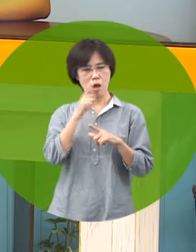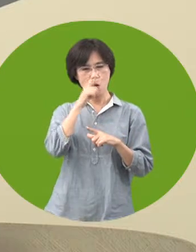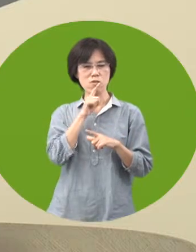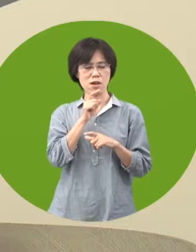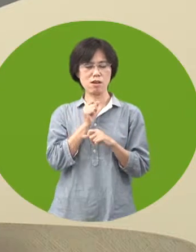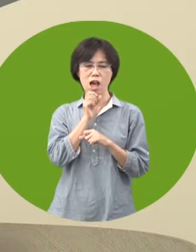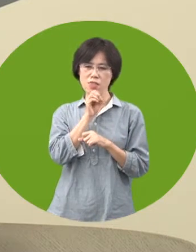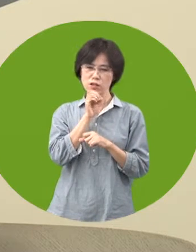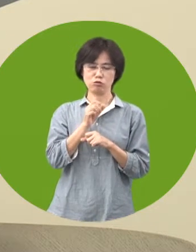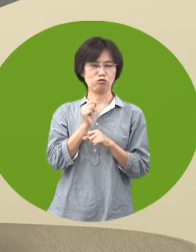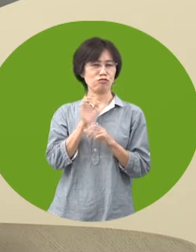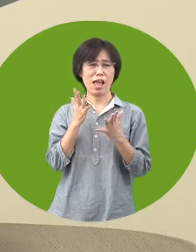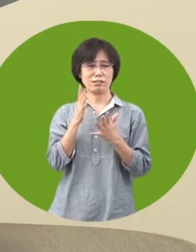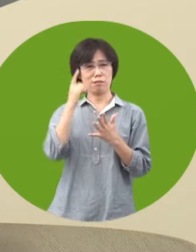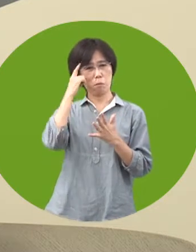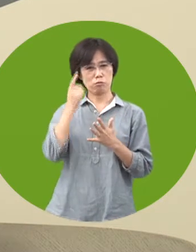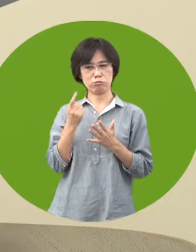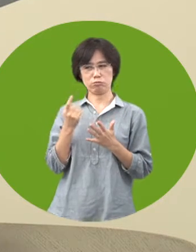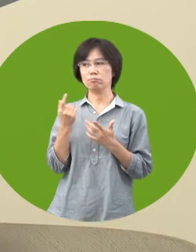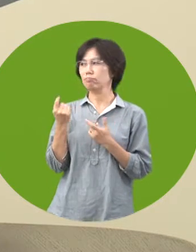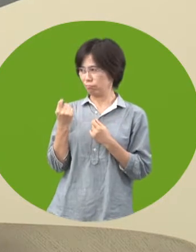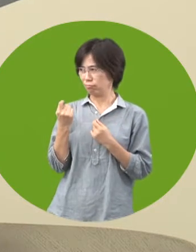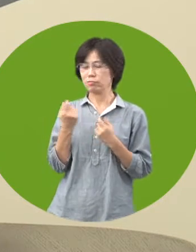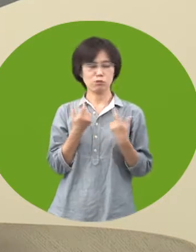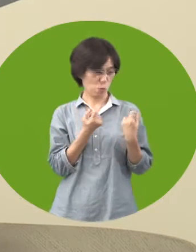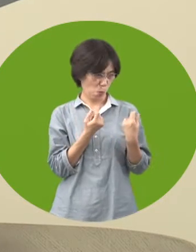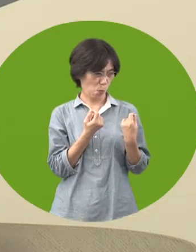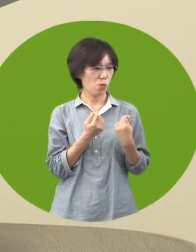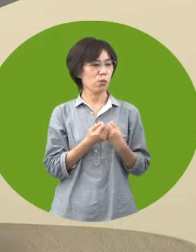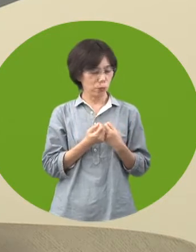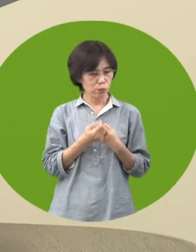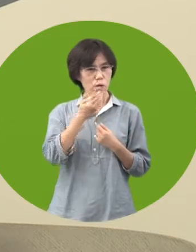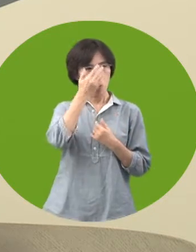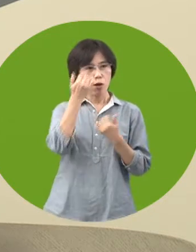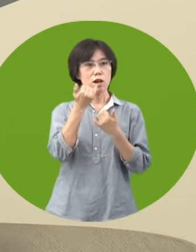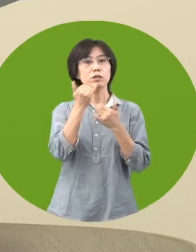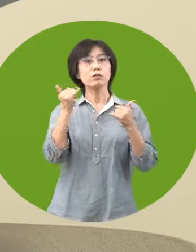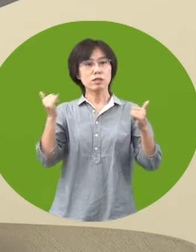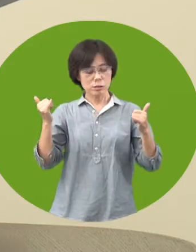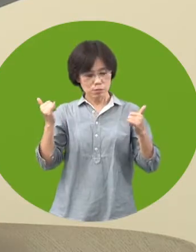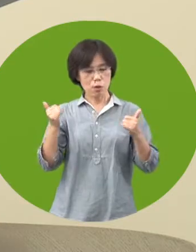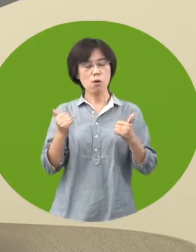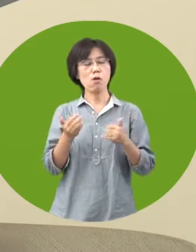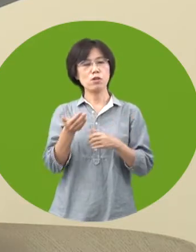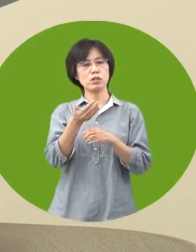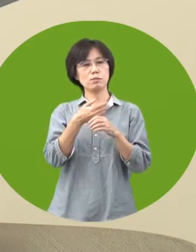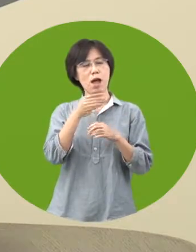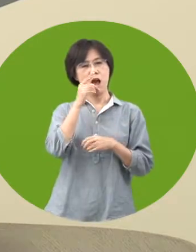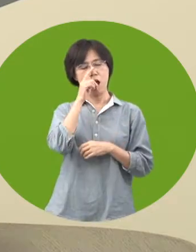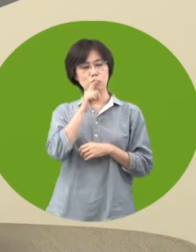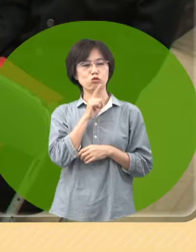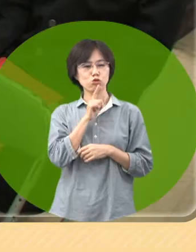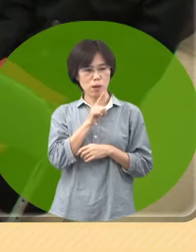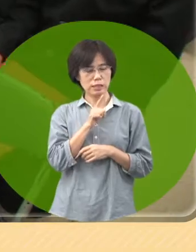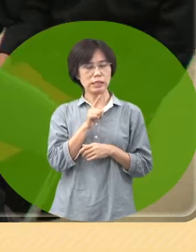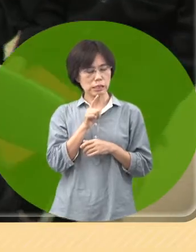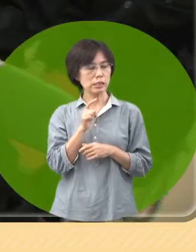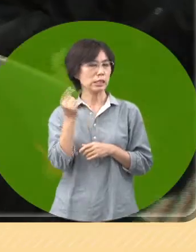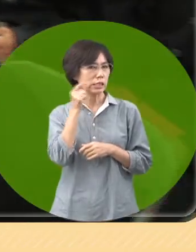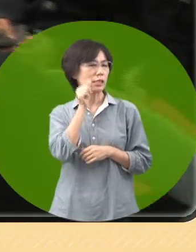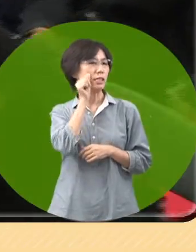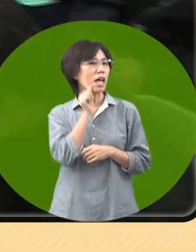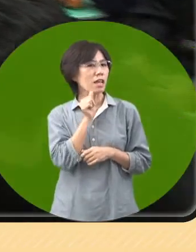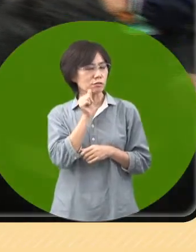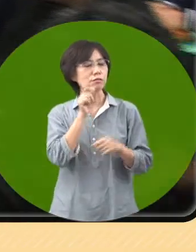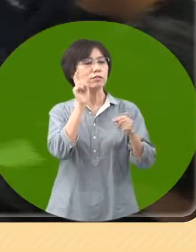ね。 そうですよね。そこで若い世代の方にもシマクトゥバに親しみを持ってもらい、未来へ受け継い